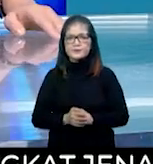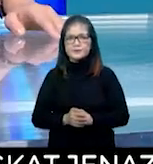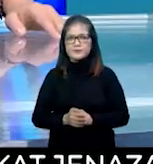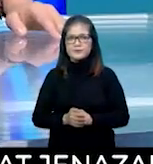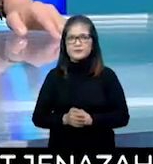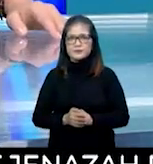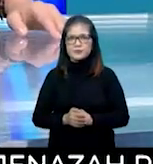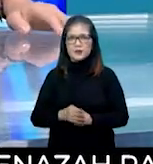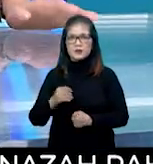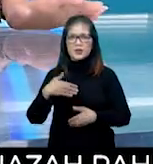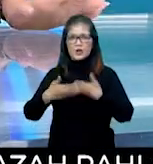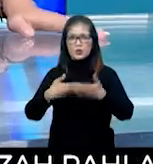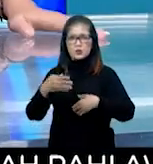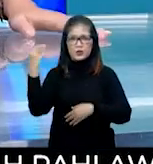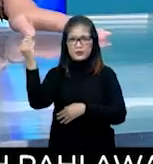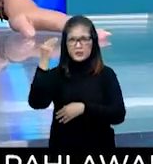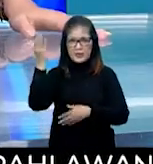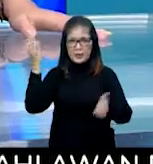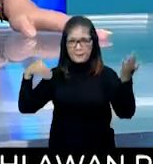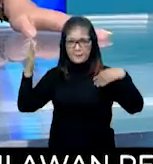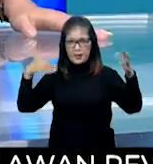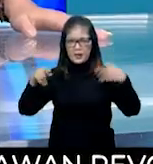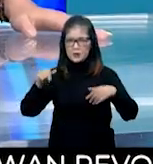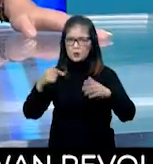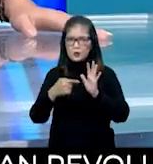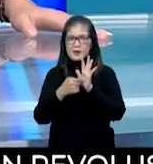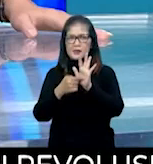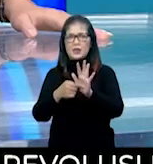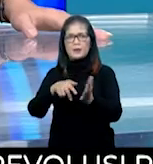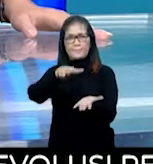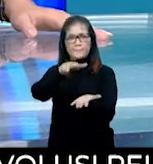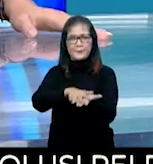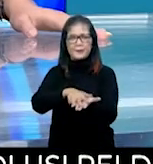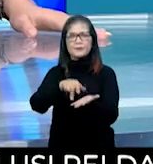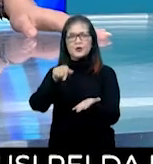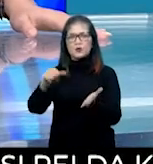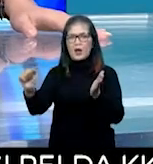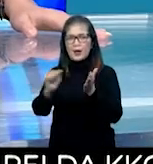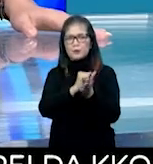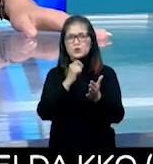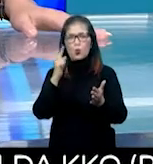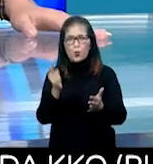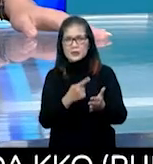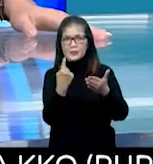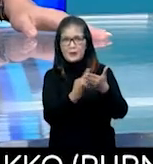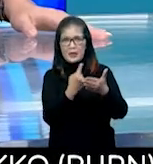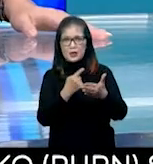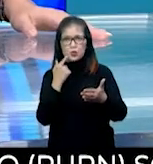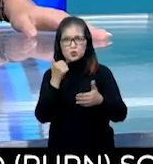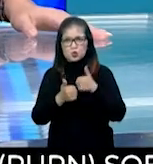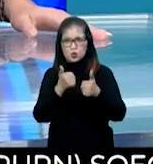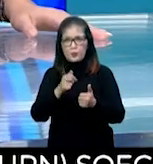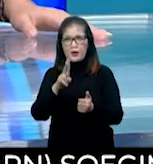Hai dan pemirsa industri wisata di Bali kembali bergeliat setelah diberlakukan kebijakan penghapusan wajib karantina dan ujicoba visa on Arrival